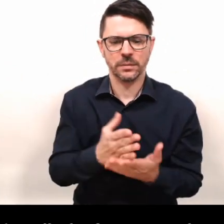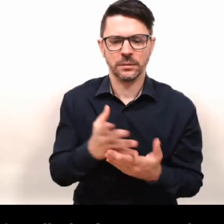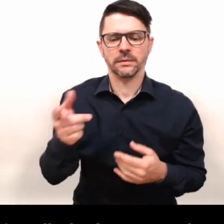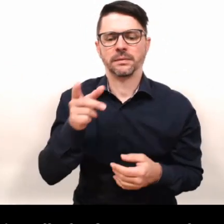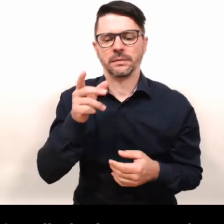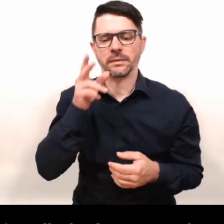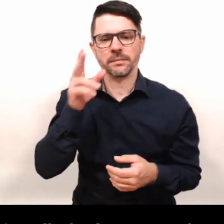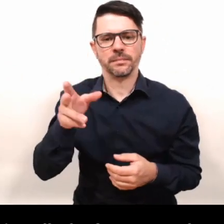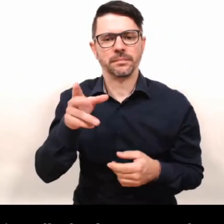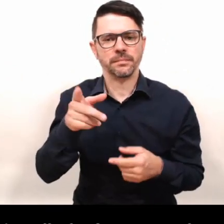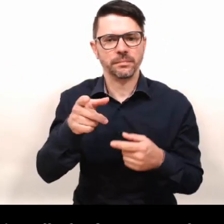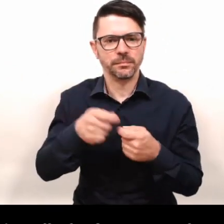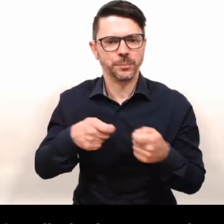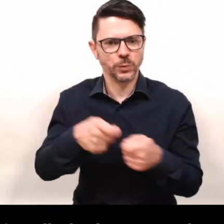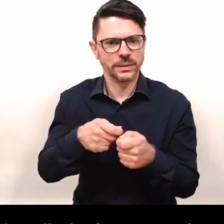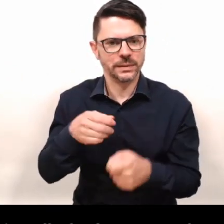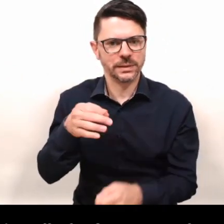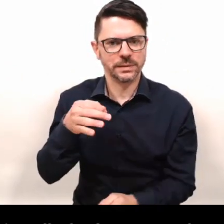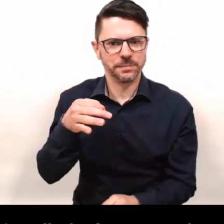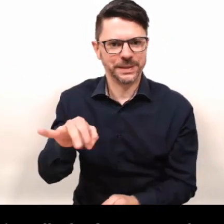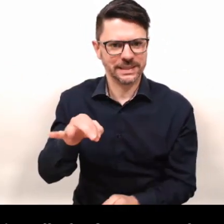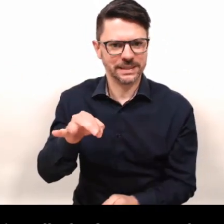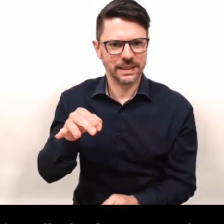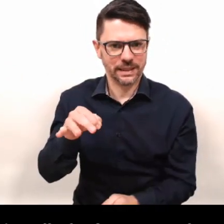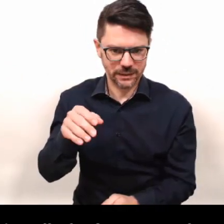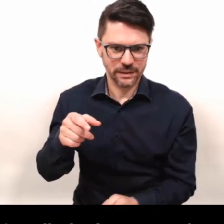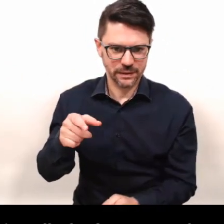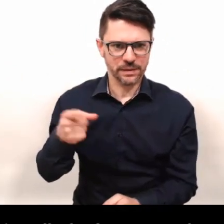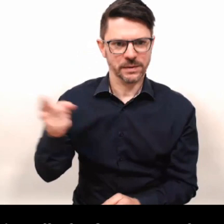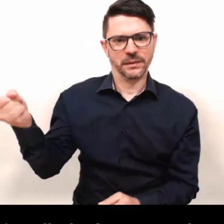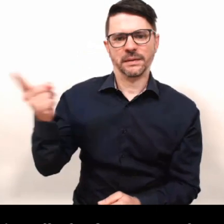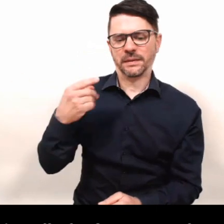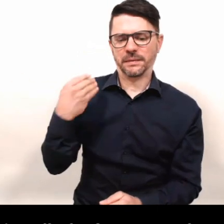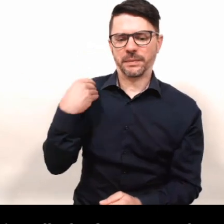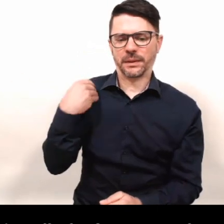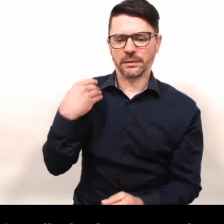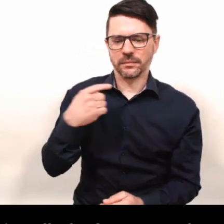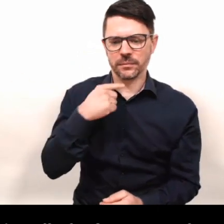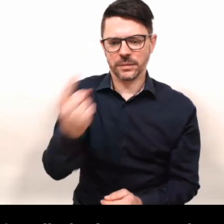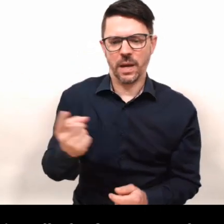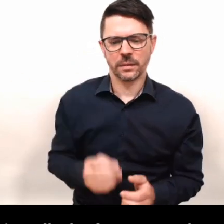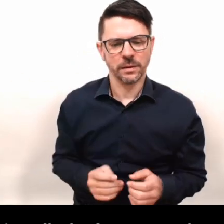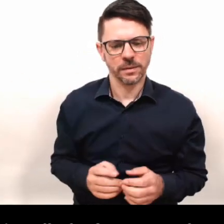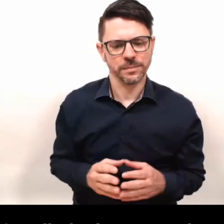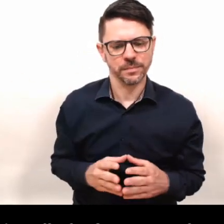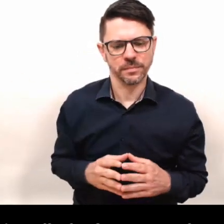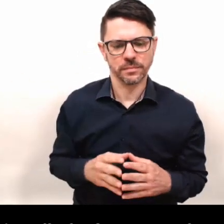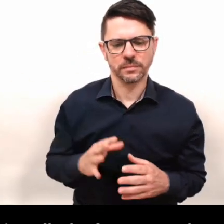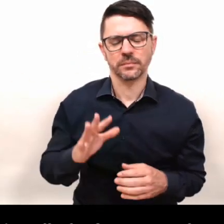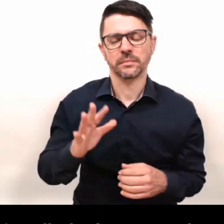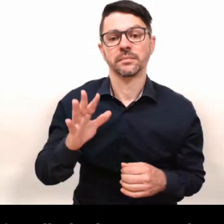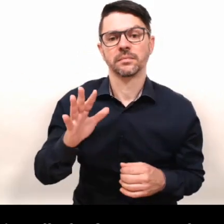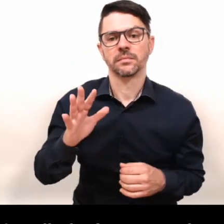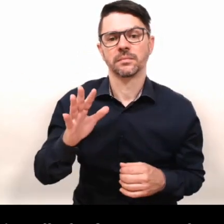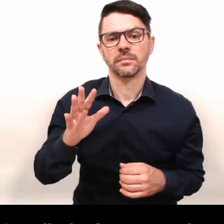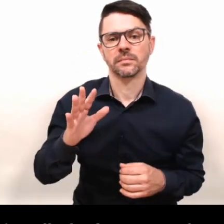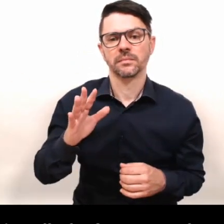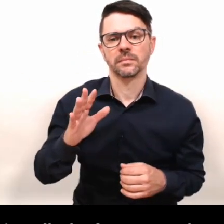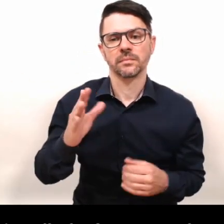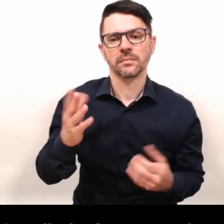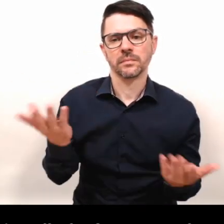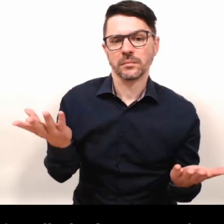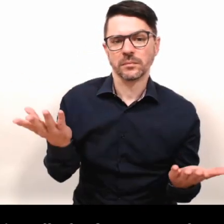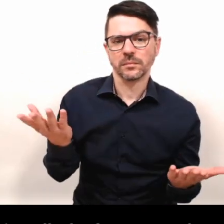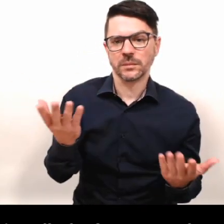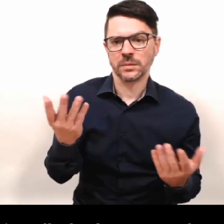Parteifreund, zumindest einen Teils des bayerischen Kabinetts ein bisschen queruliert und nicht das macht, was das Kabinett will. Wie